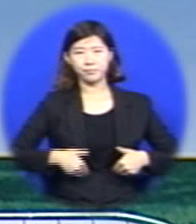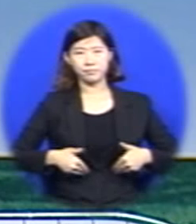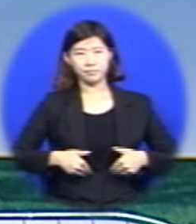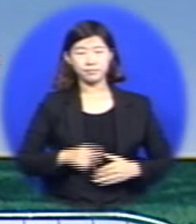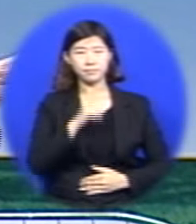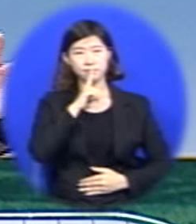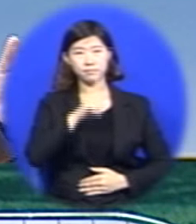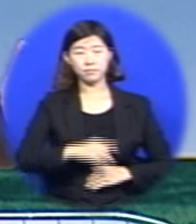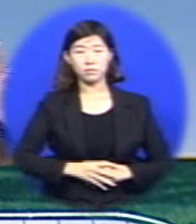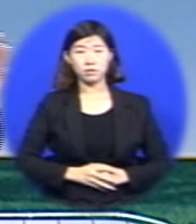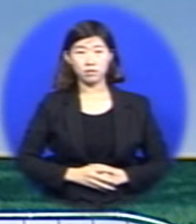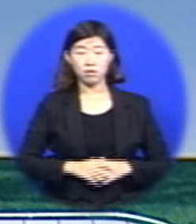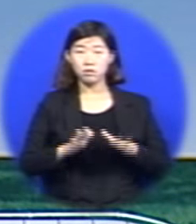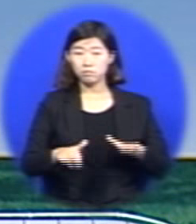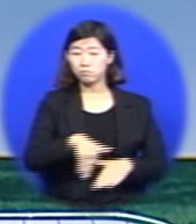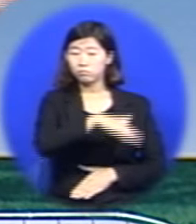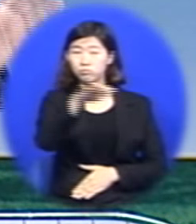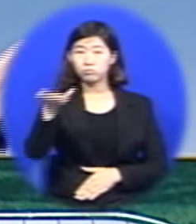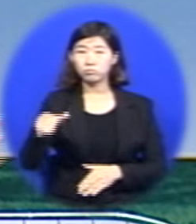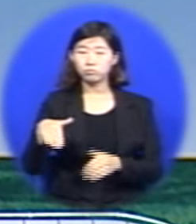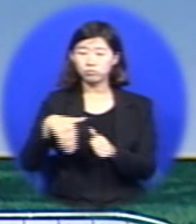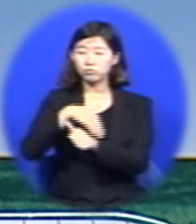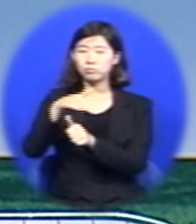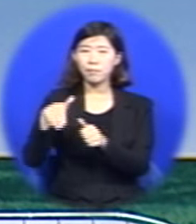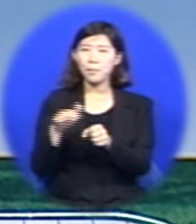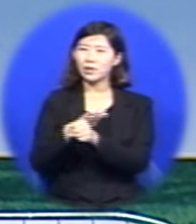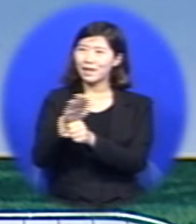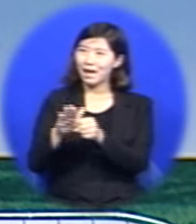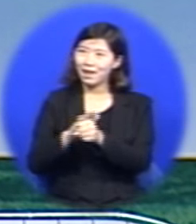지금 우리 주변에 여러 가지 많은 사랑